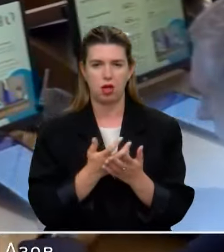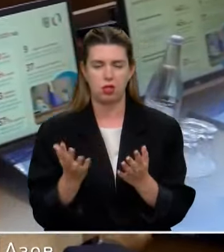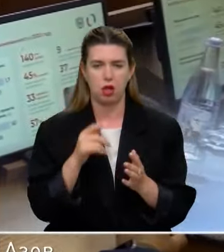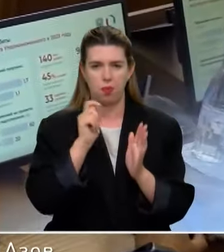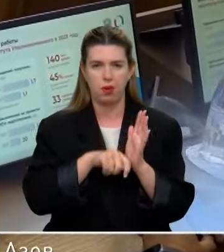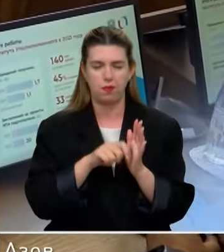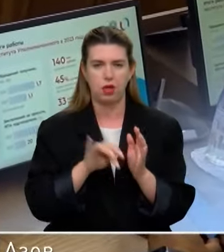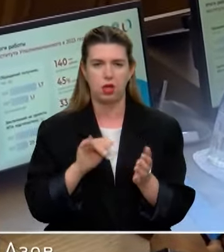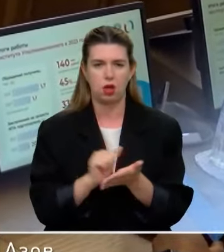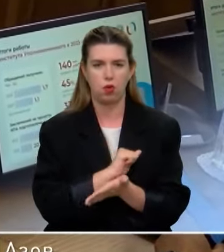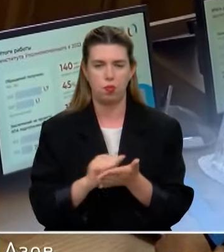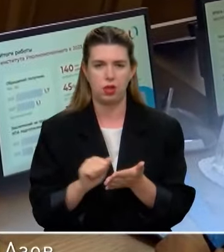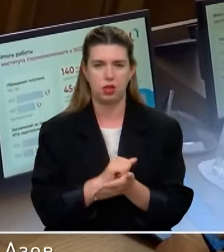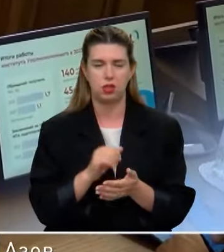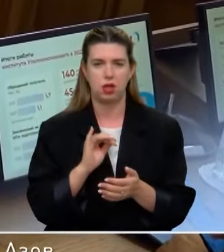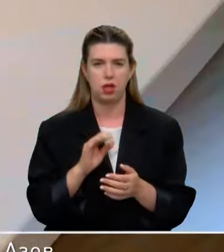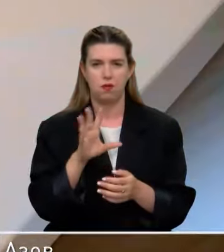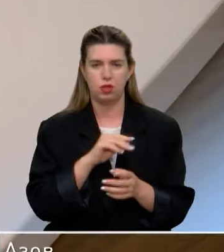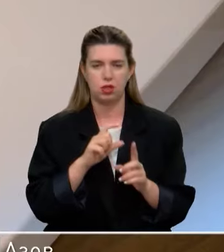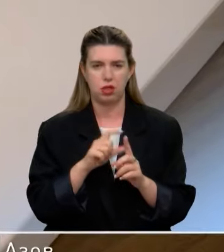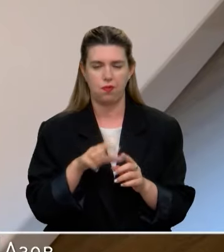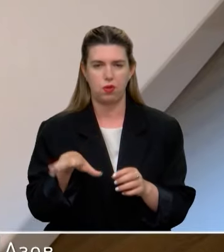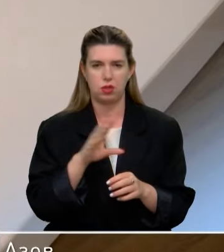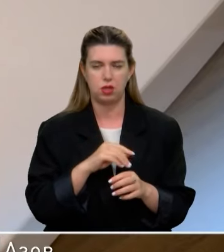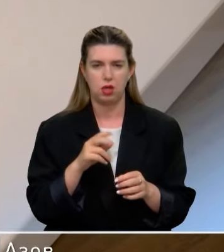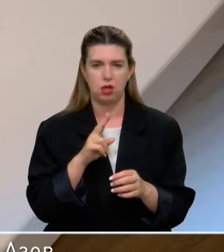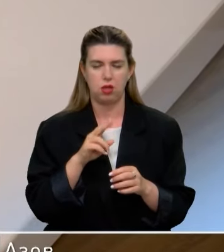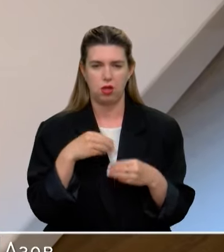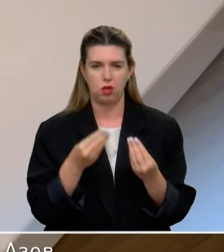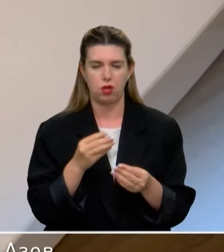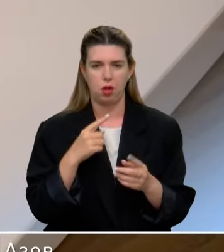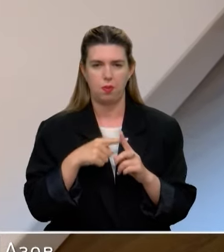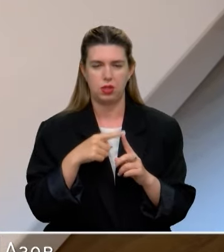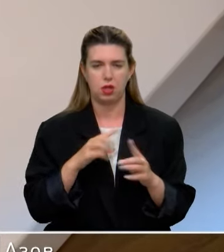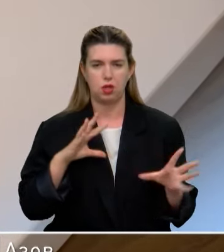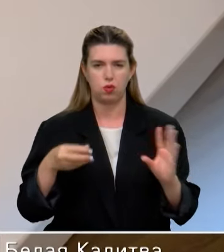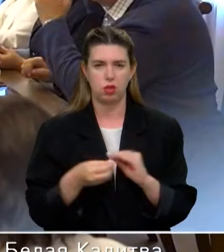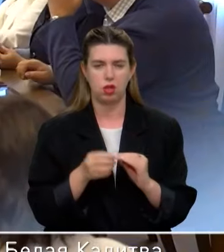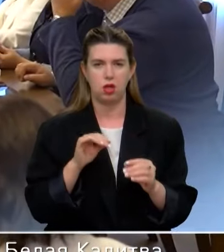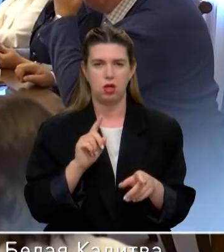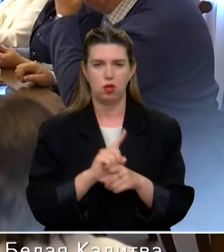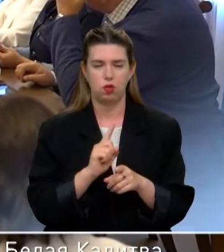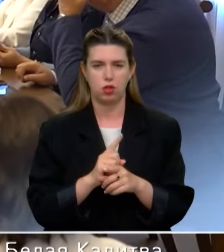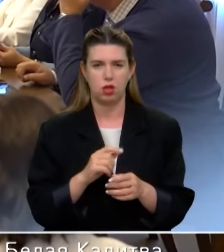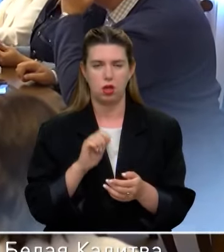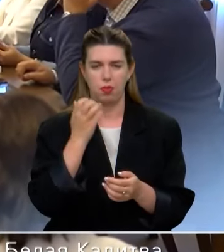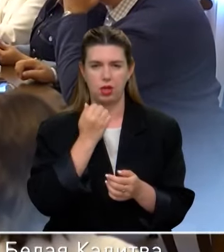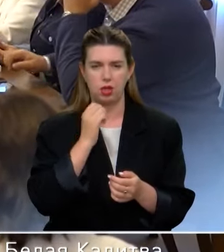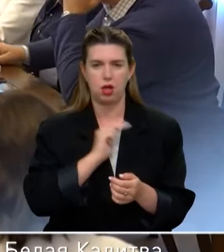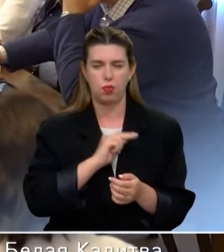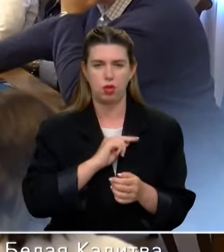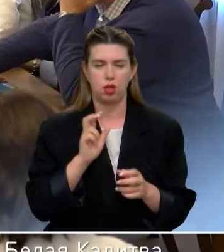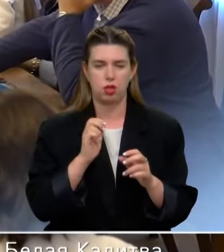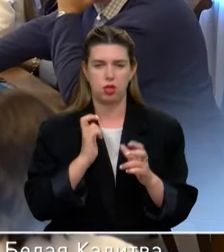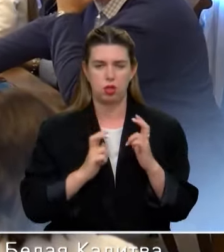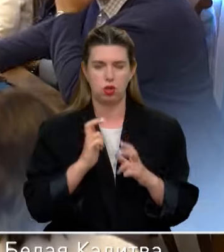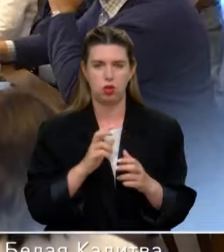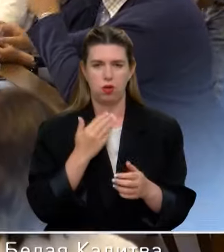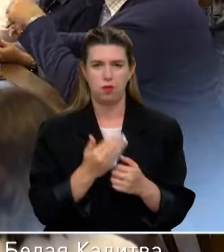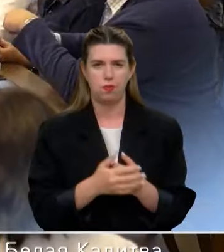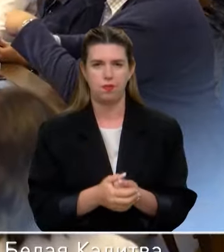проверок и документации и меры по словам председателя комитета дают позитивные результаты в том числе благодаря работе института